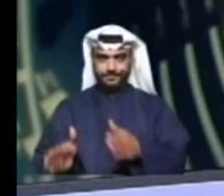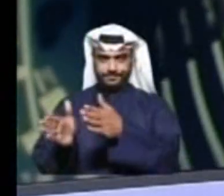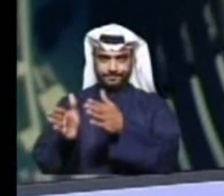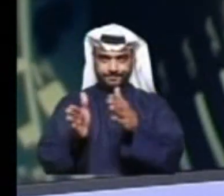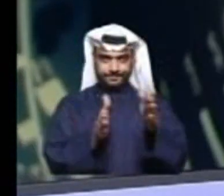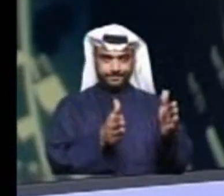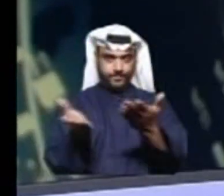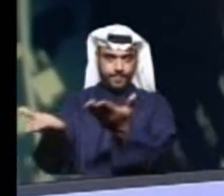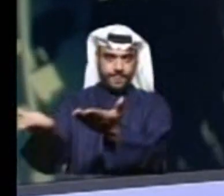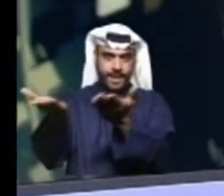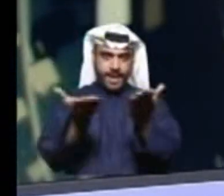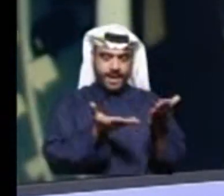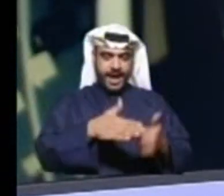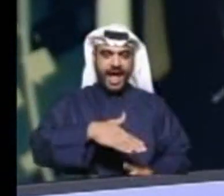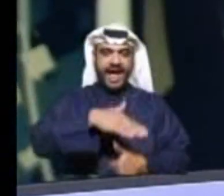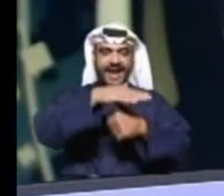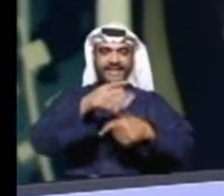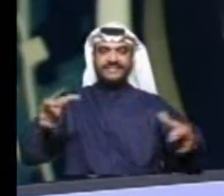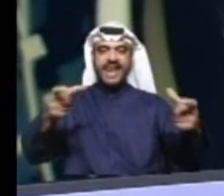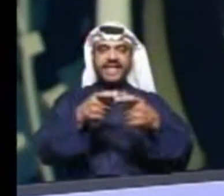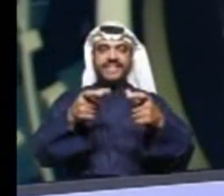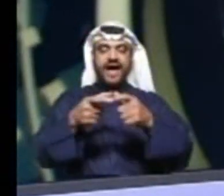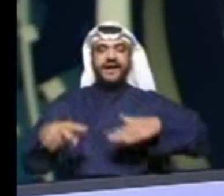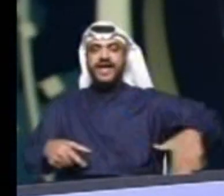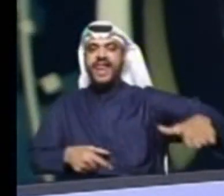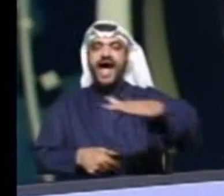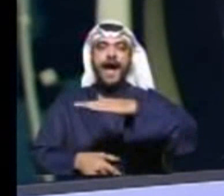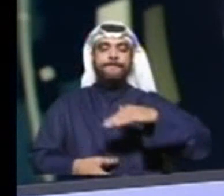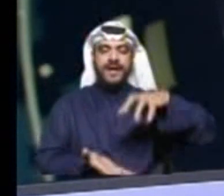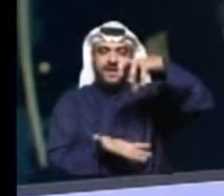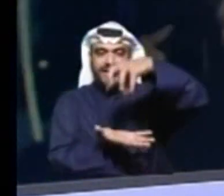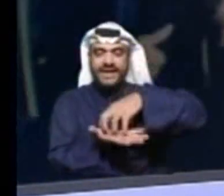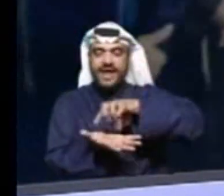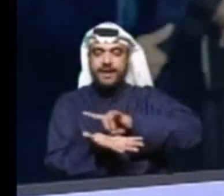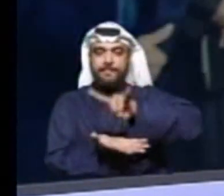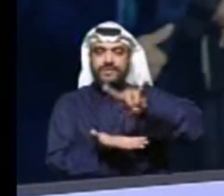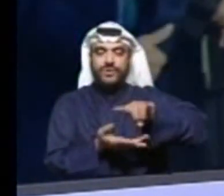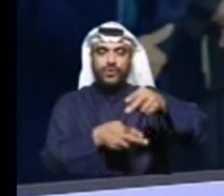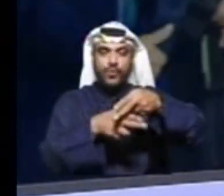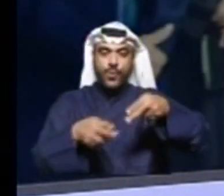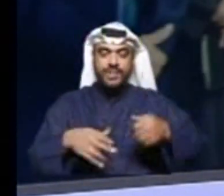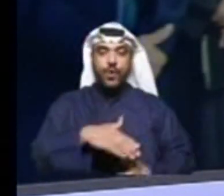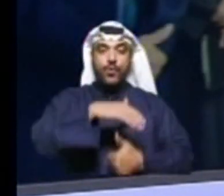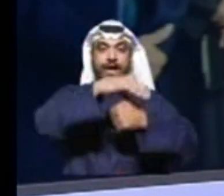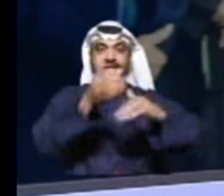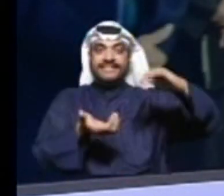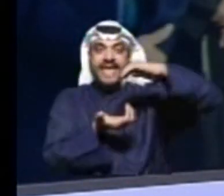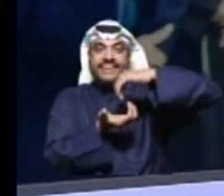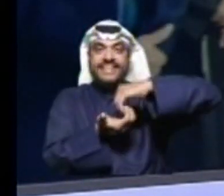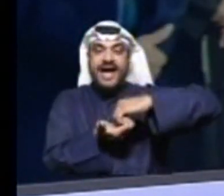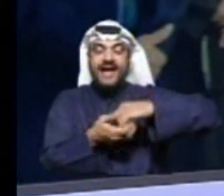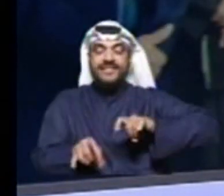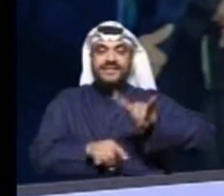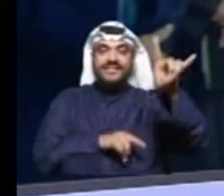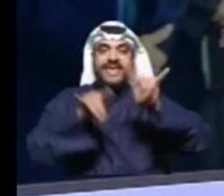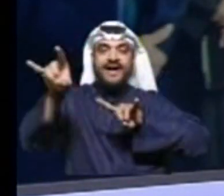بحضور رئيس الإدارة العامة للطيران المدني الشيخ سلمان الصباح ورئيس الاتحاد الدولي للنقل الجوي